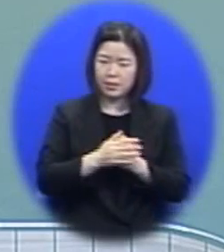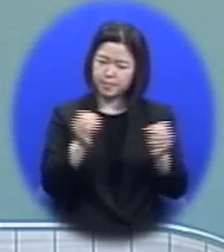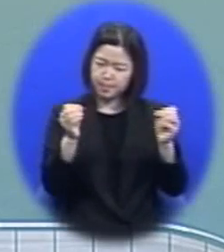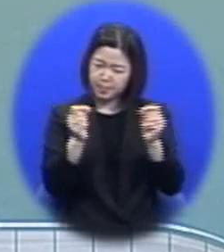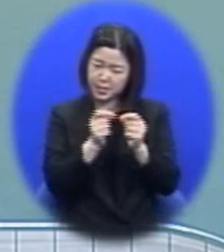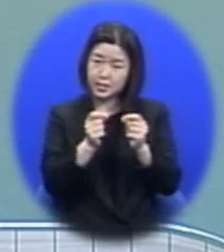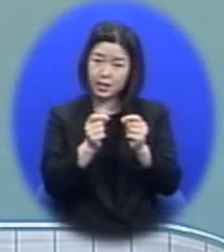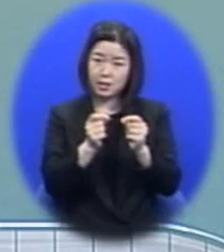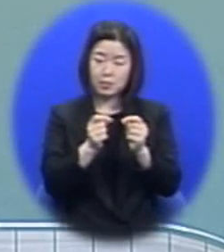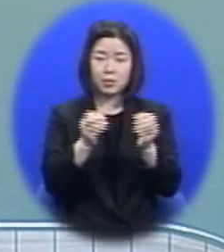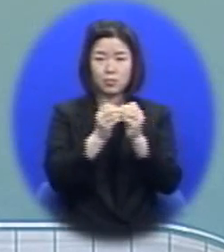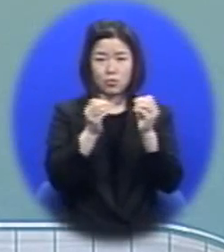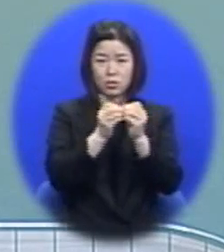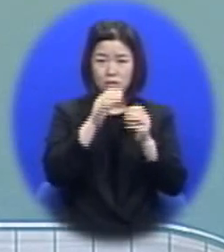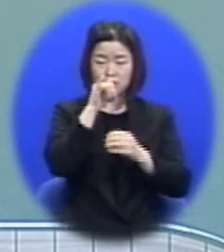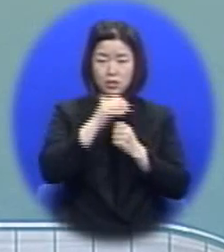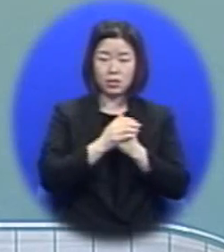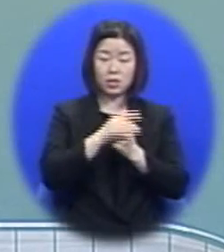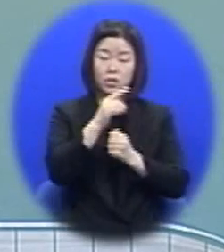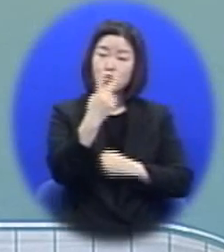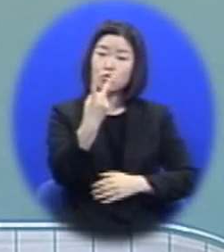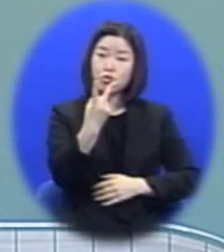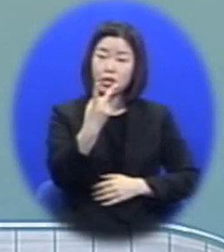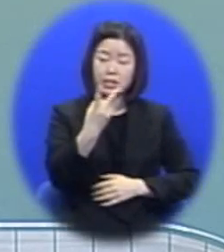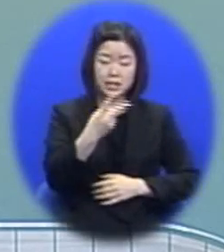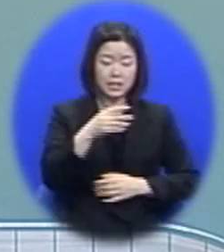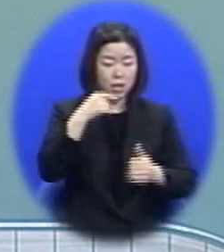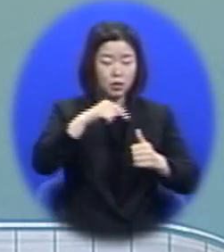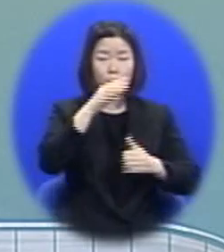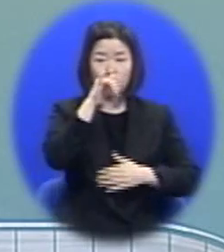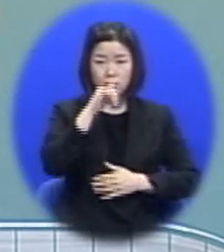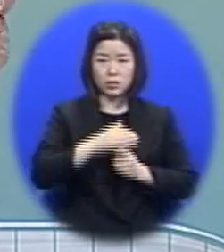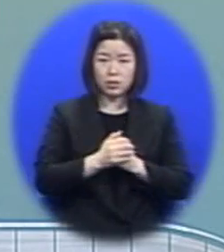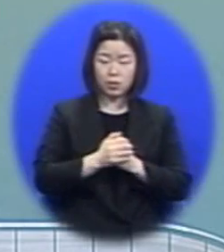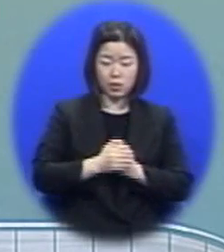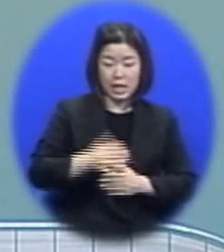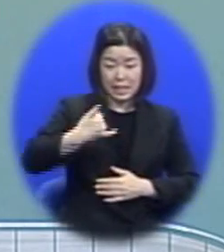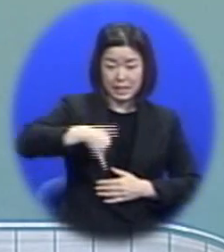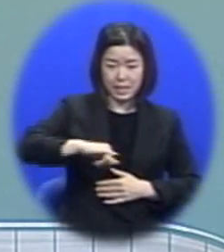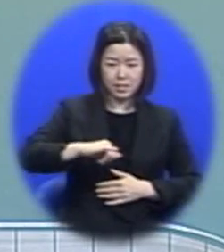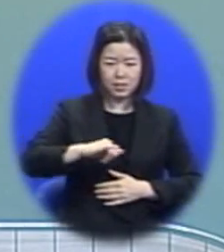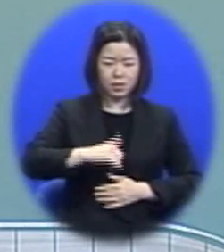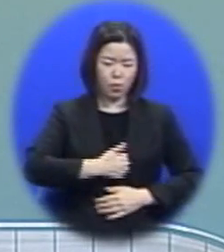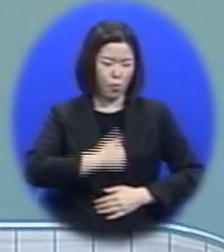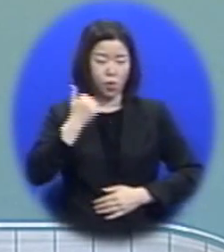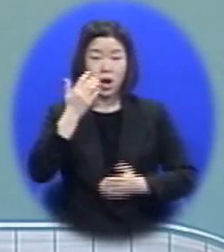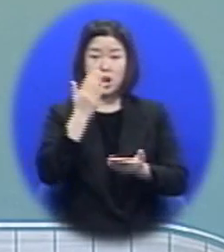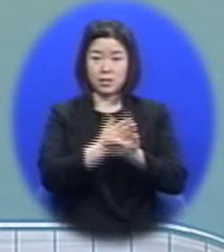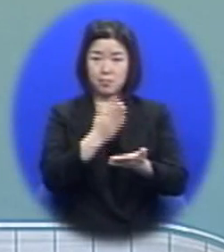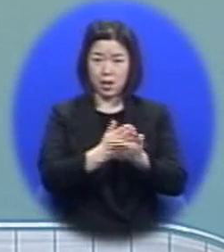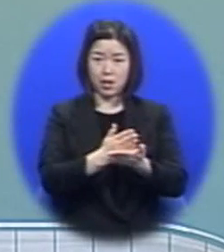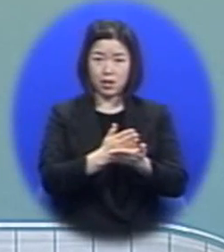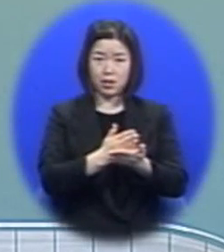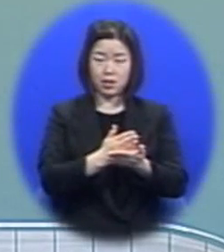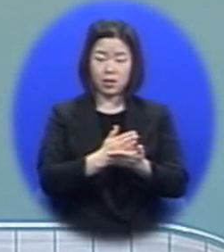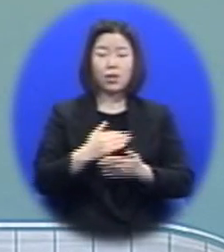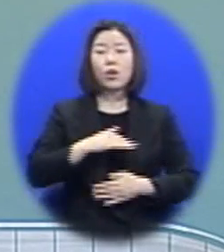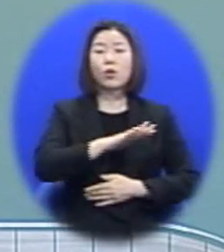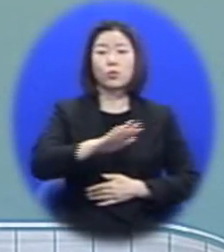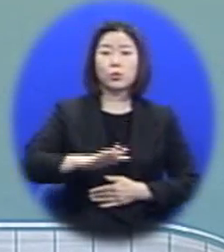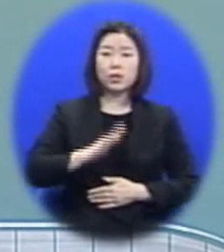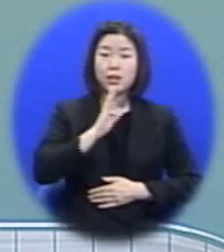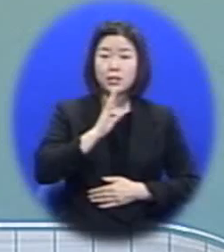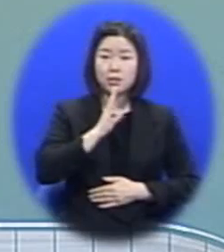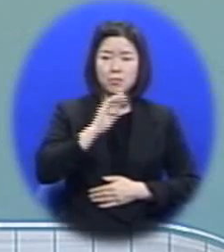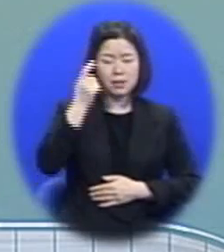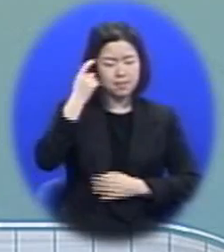구절입니다이 구절 속에 두 가지 교훈이 있습니다 하나는 자녀를 노엽게 하지 말라는 것입니다 우리가 정말